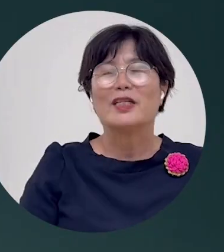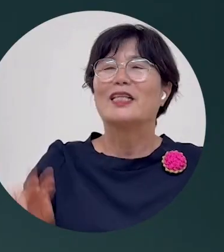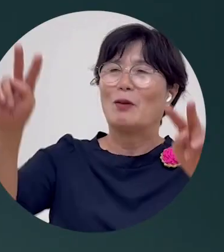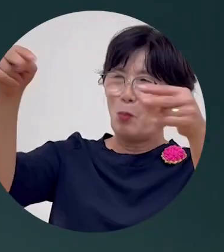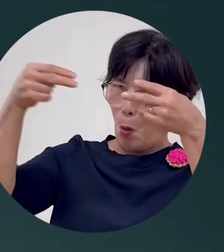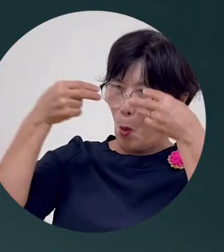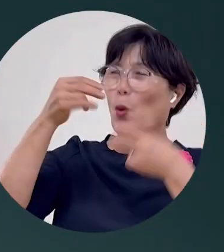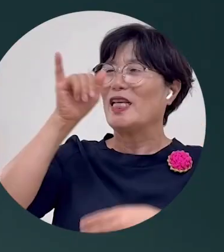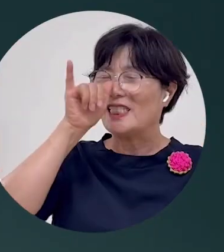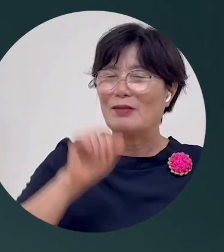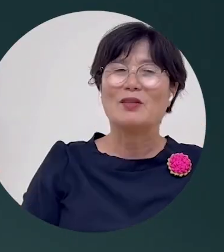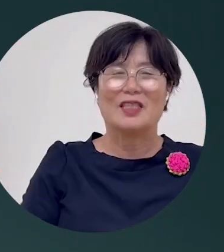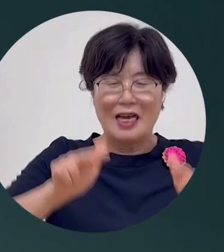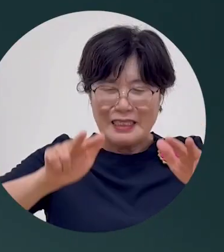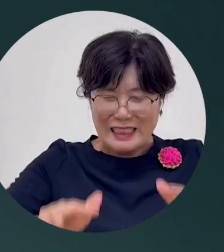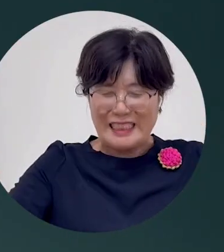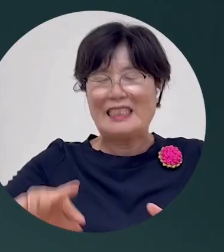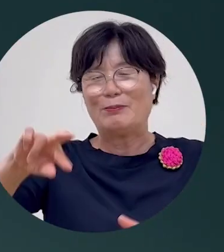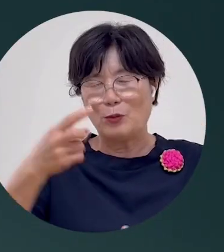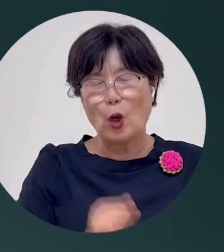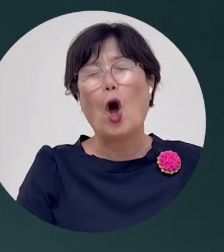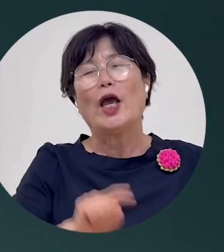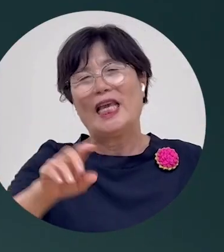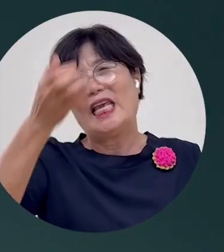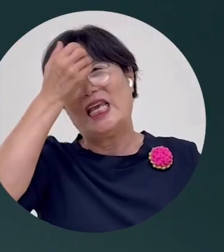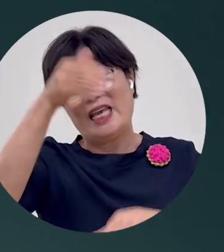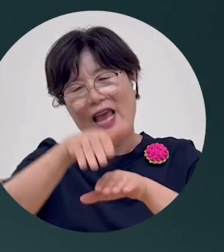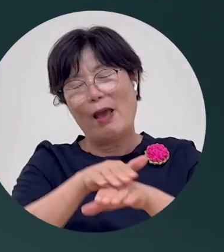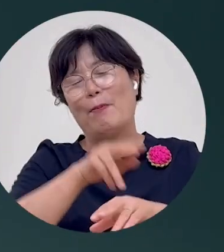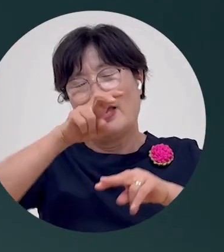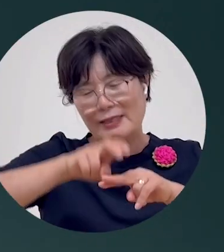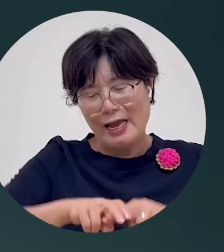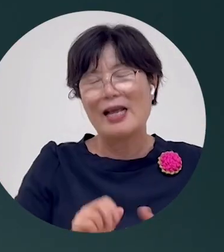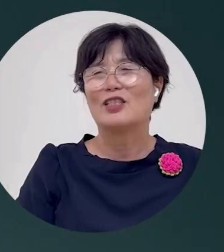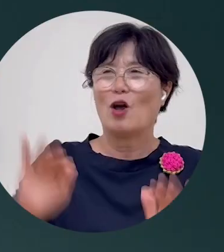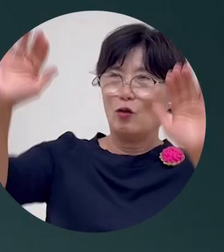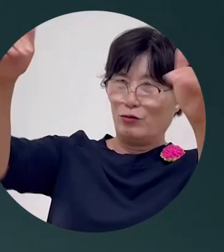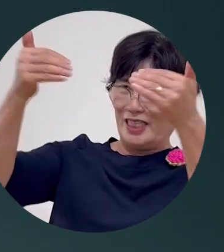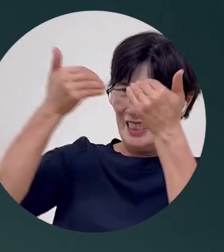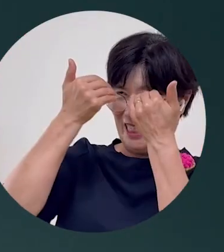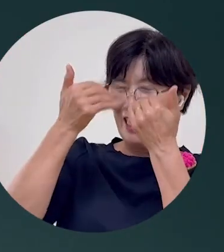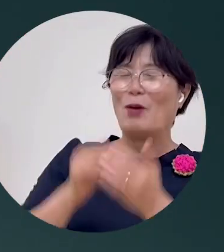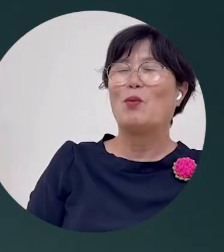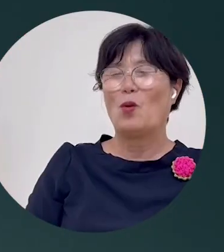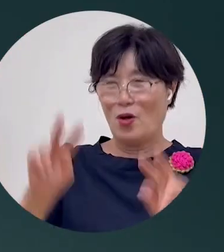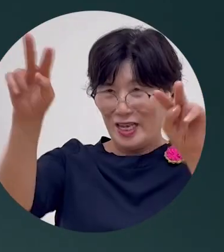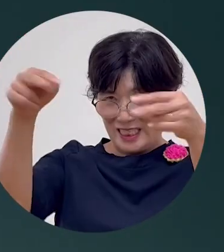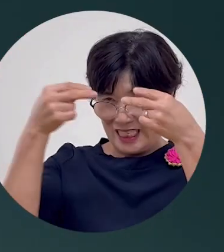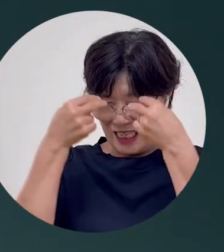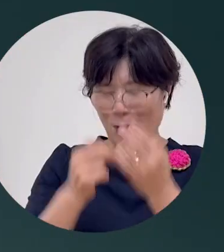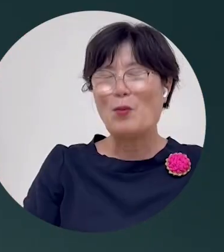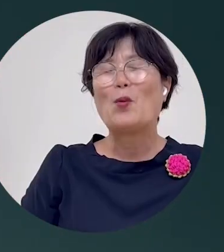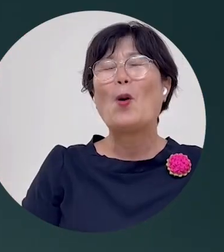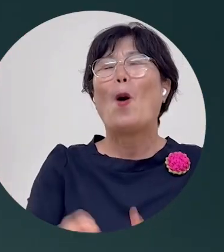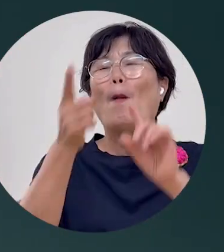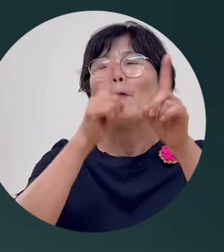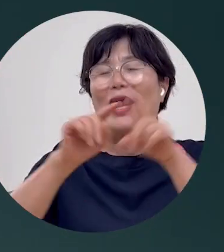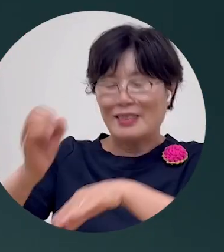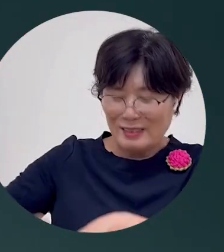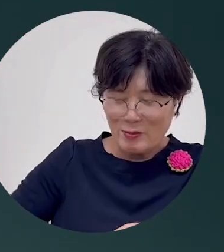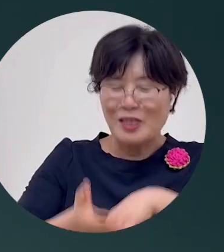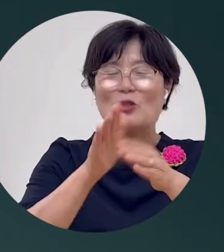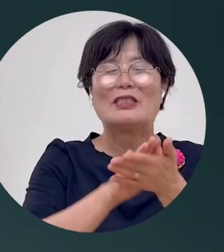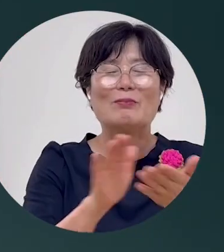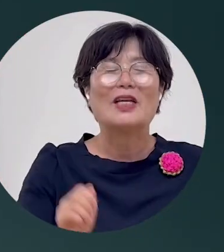계십니다. 지금도 이 예배의 자리에서 우리를 지켜보고 말씀해 주십니다. 이제